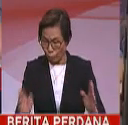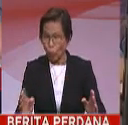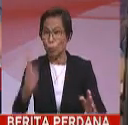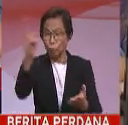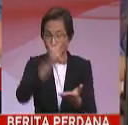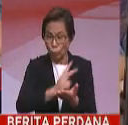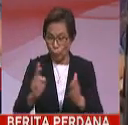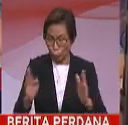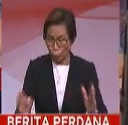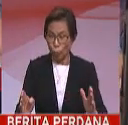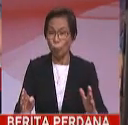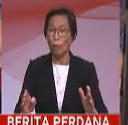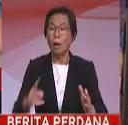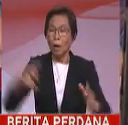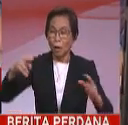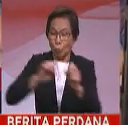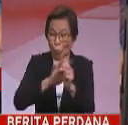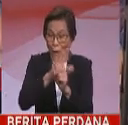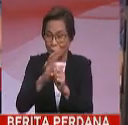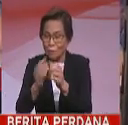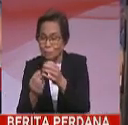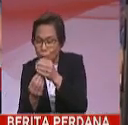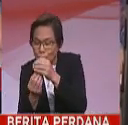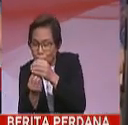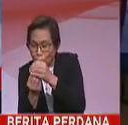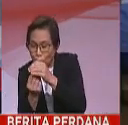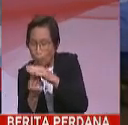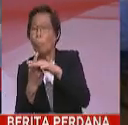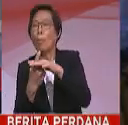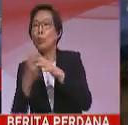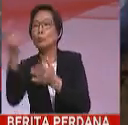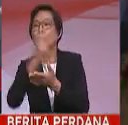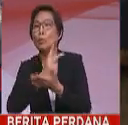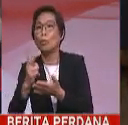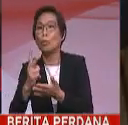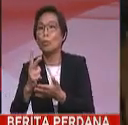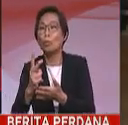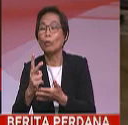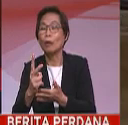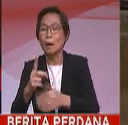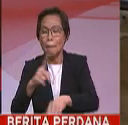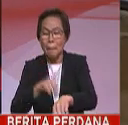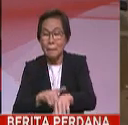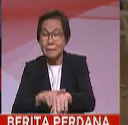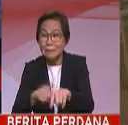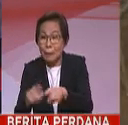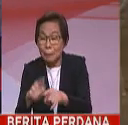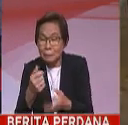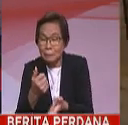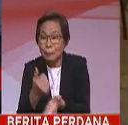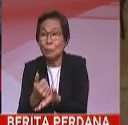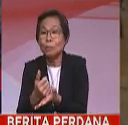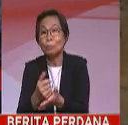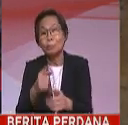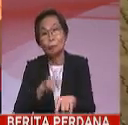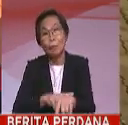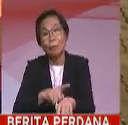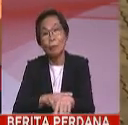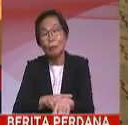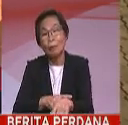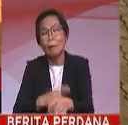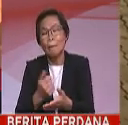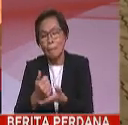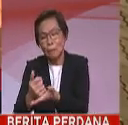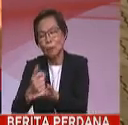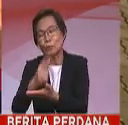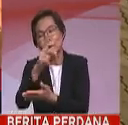inkubasi virus COVID-19. Dalam masa yang sama, ia juga dapat membantu pihak Kementerian